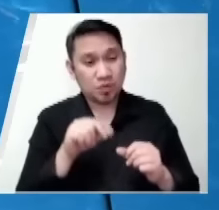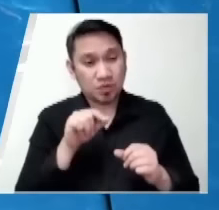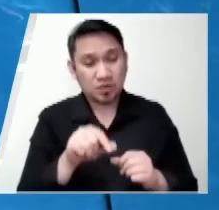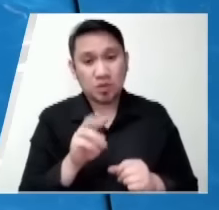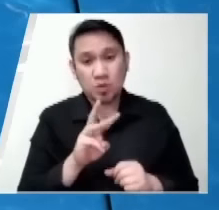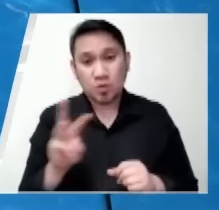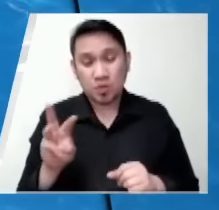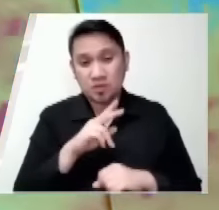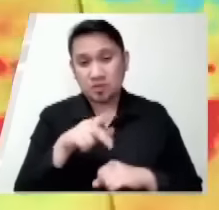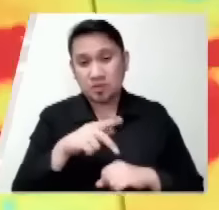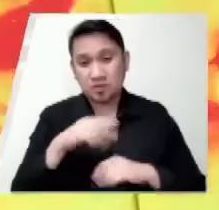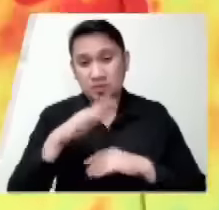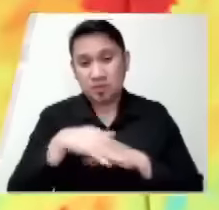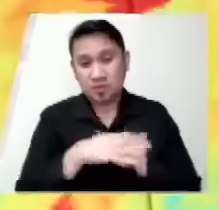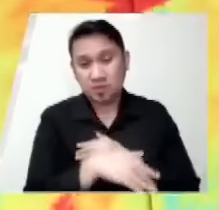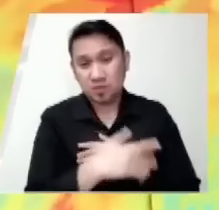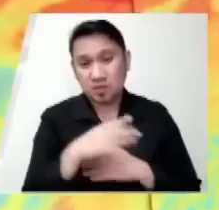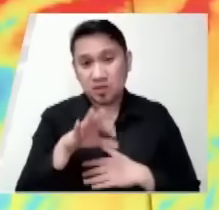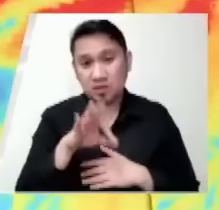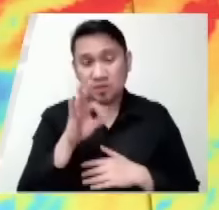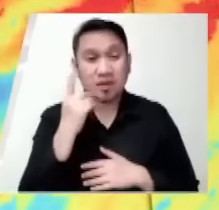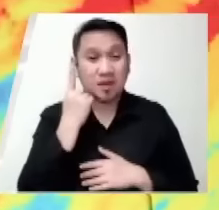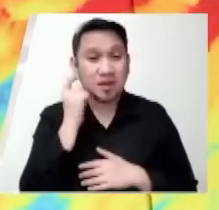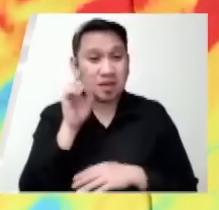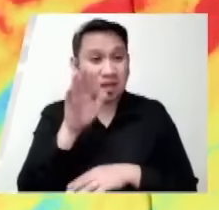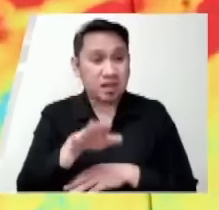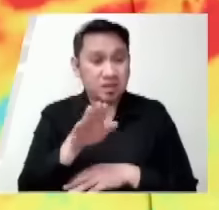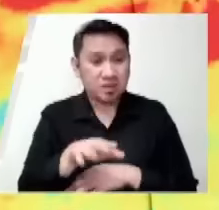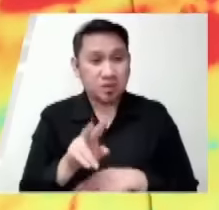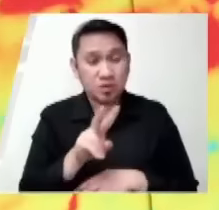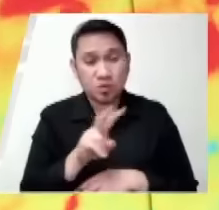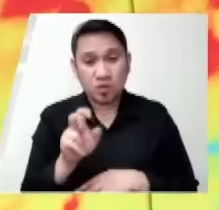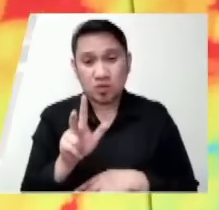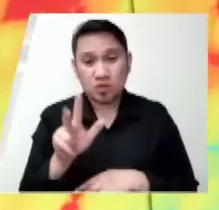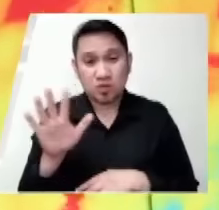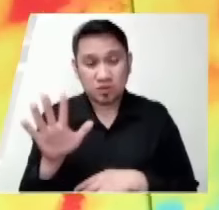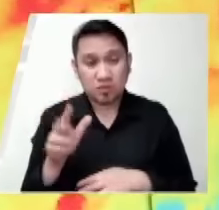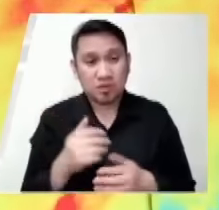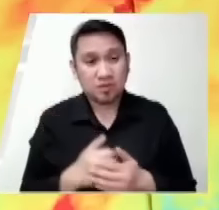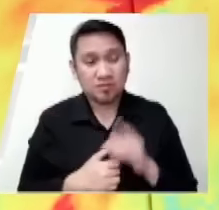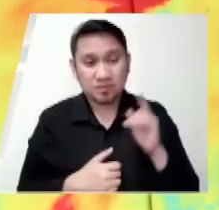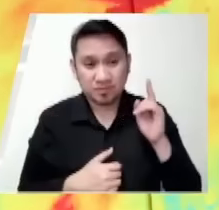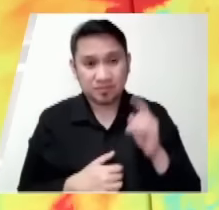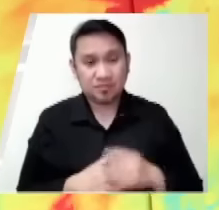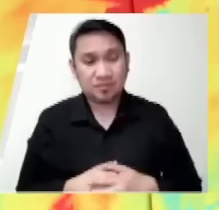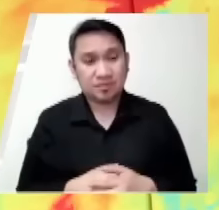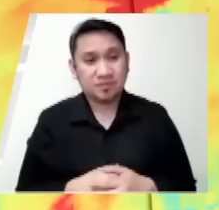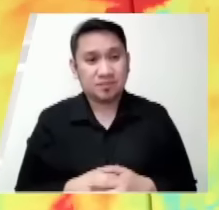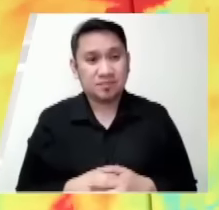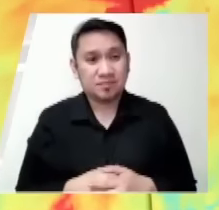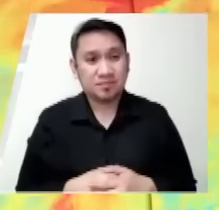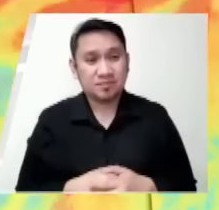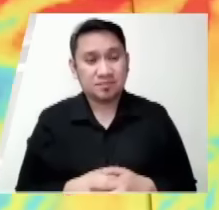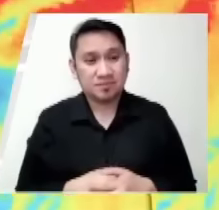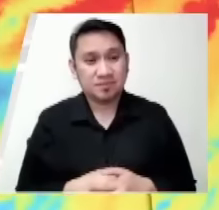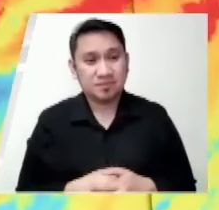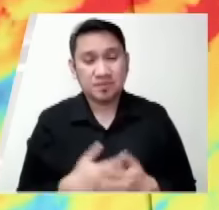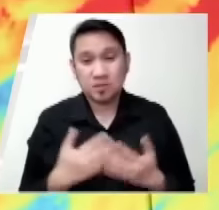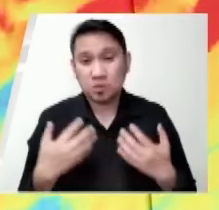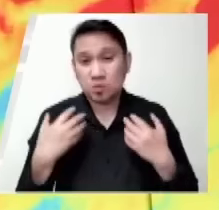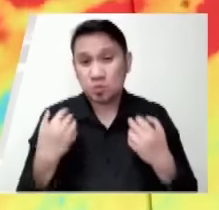Sea. Huli po itong namataan kaninang hapon sa layong 235 kilometers west-northwest ng Baguio City. Taglay po ang lakas ng